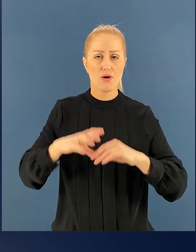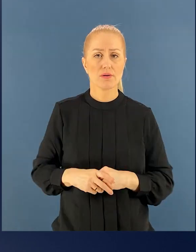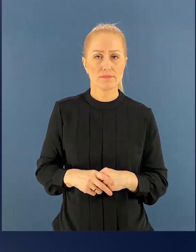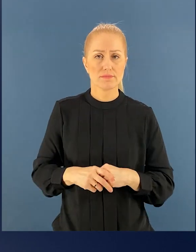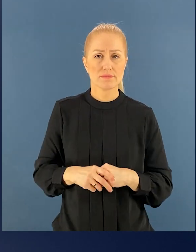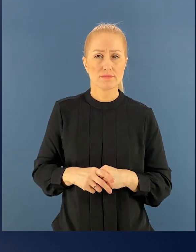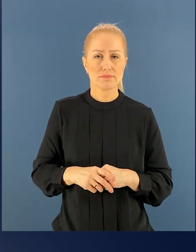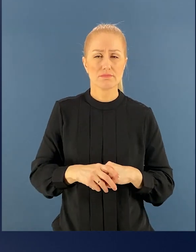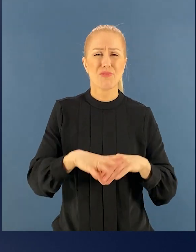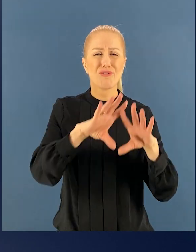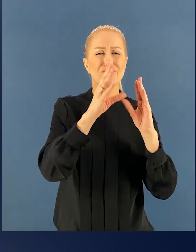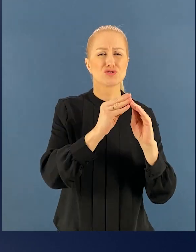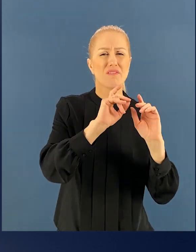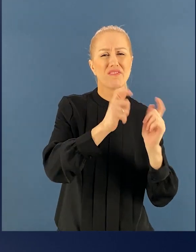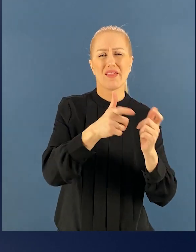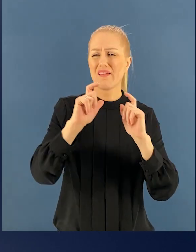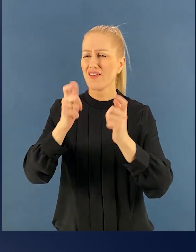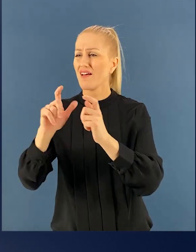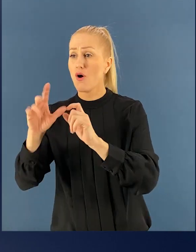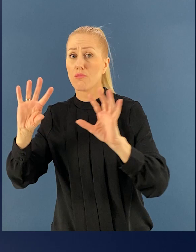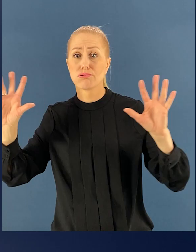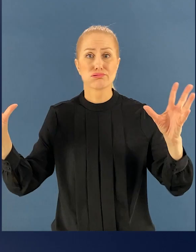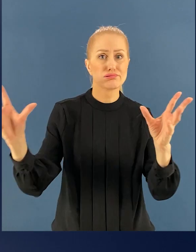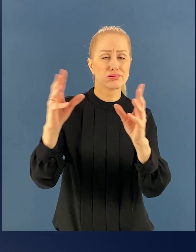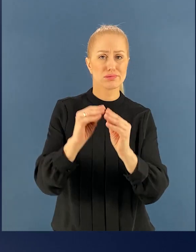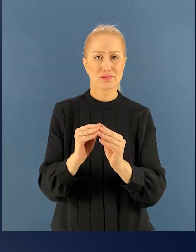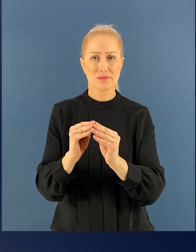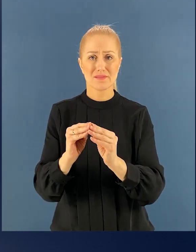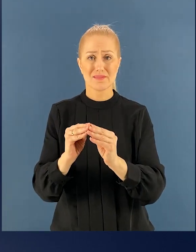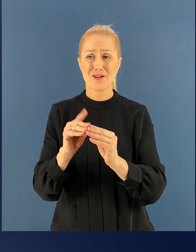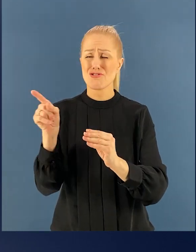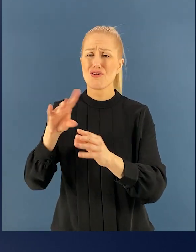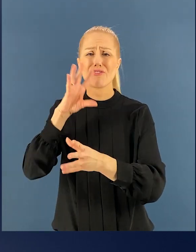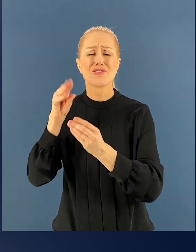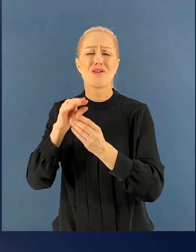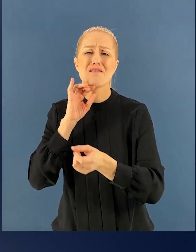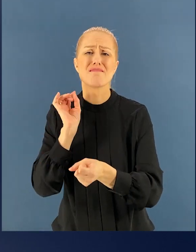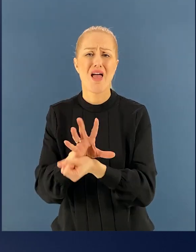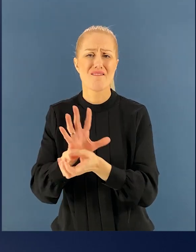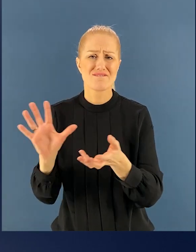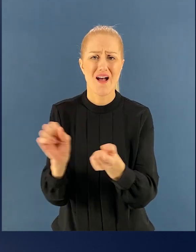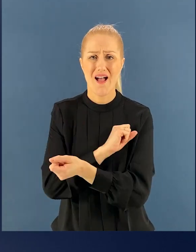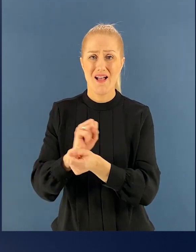wydarzeń, z tej krwi przelanej w kolejnych grudniach